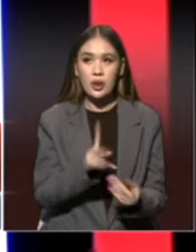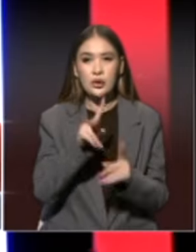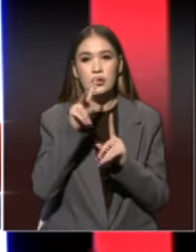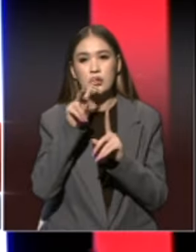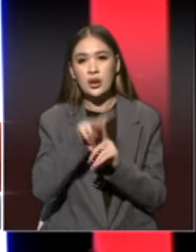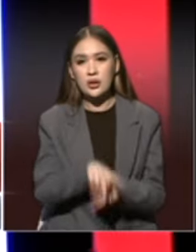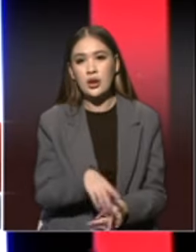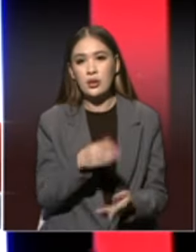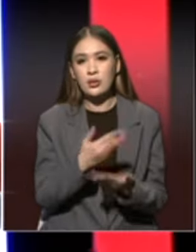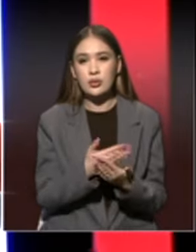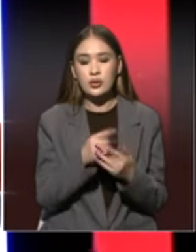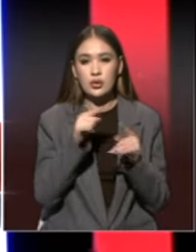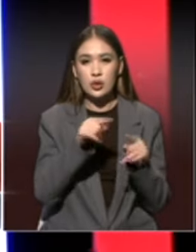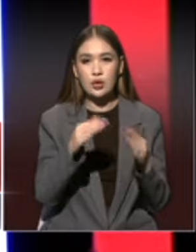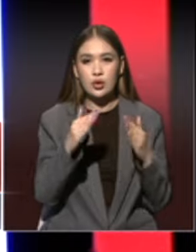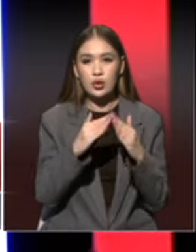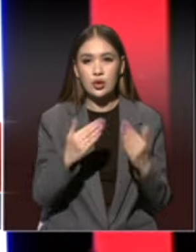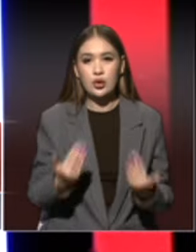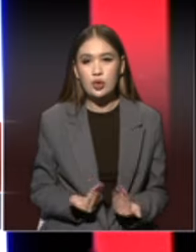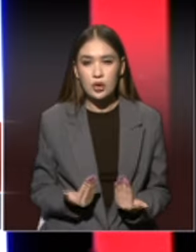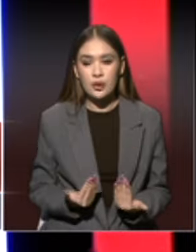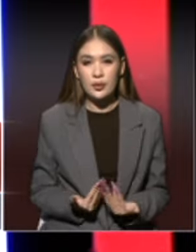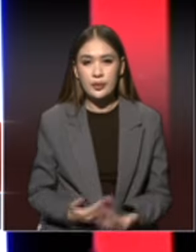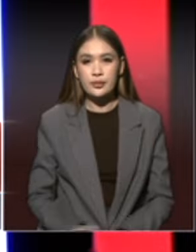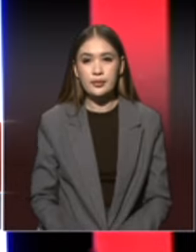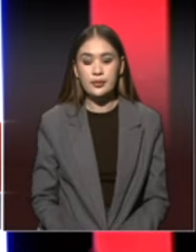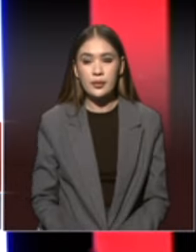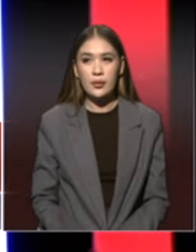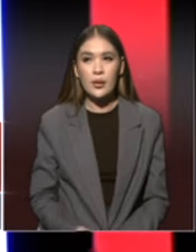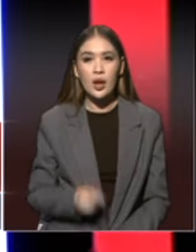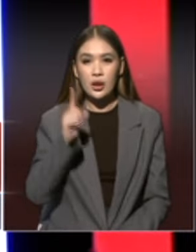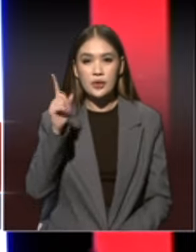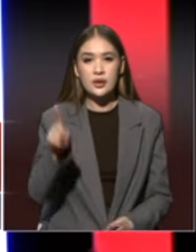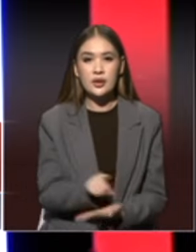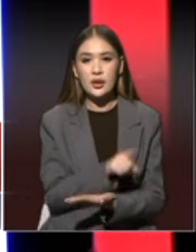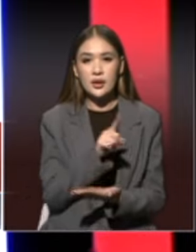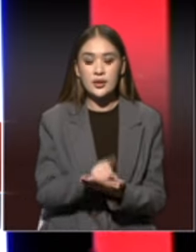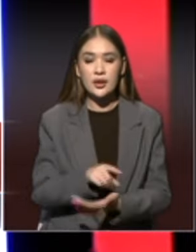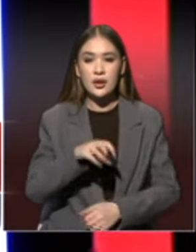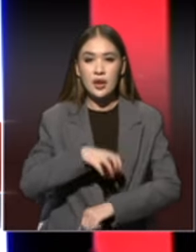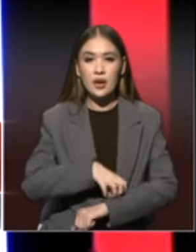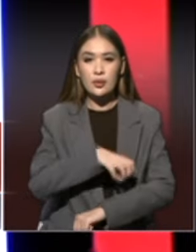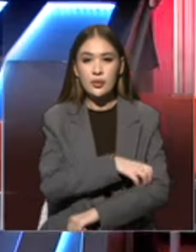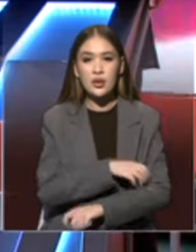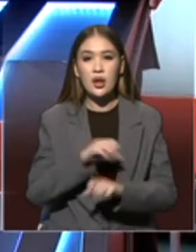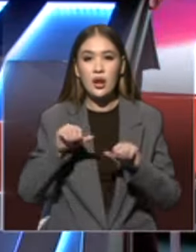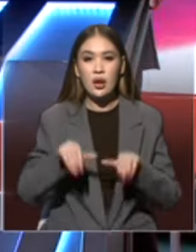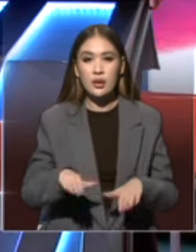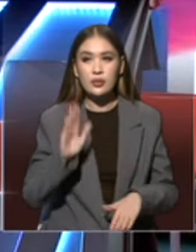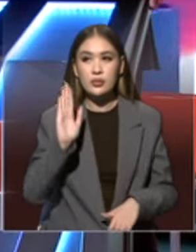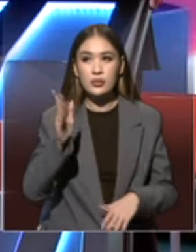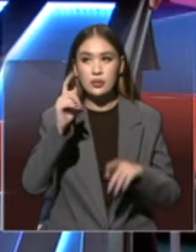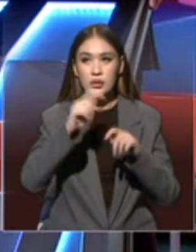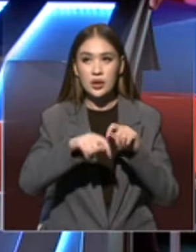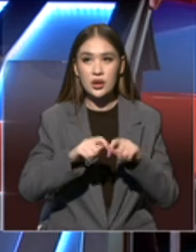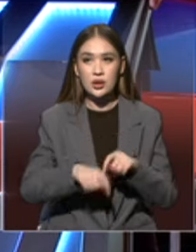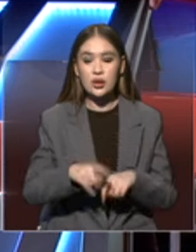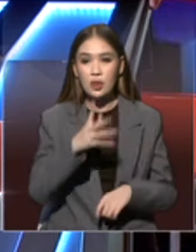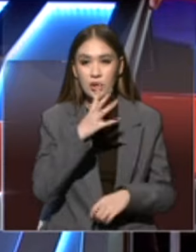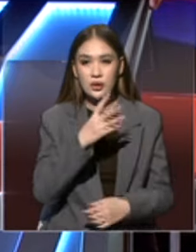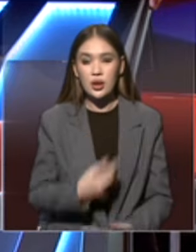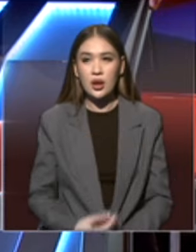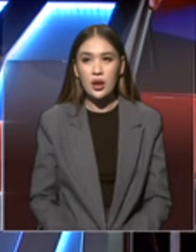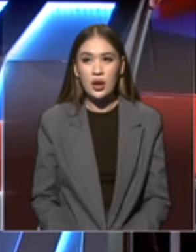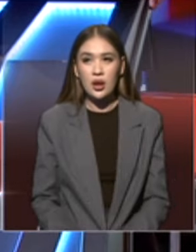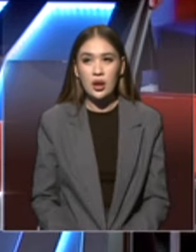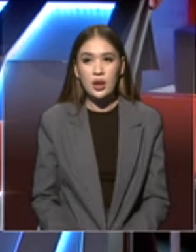түрде сол үйді тұрғызғанбыз ба біз? Мәжбүр болғанда ол жақта тиісті комиссия шешім қабылдайды, оны тексеру нәтижесінде шығарылады.